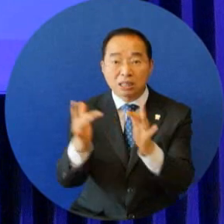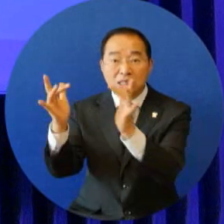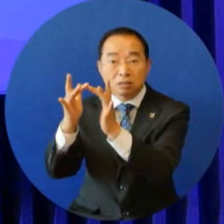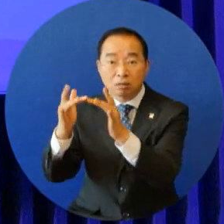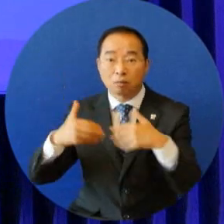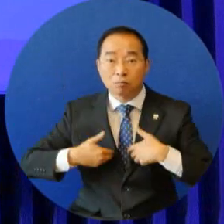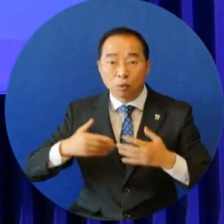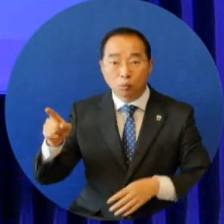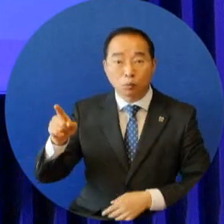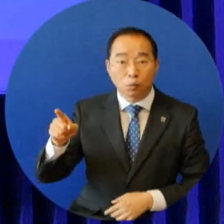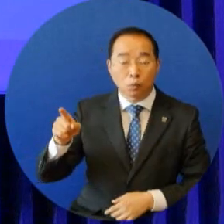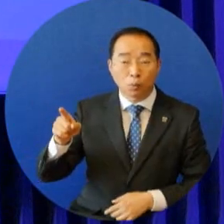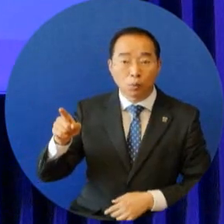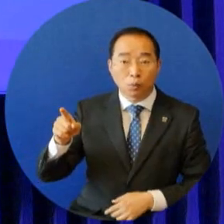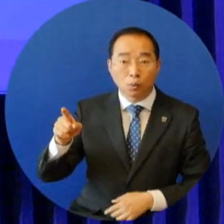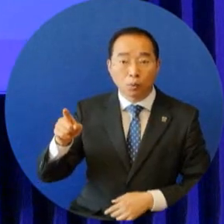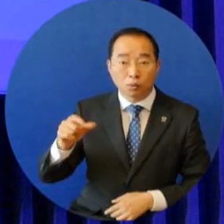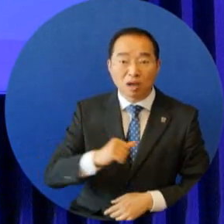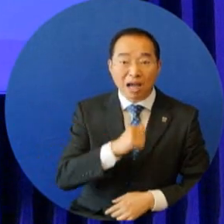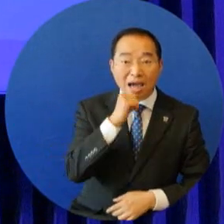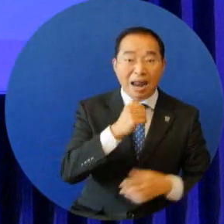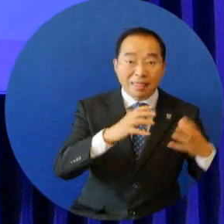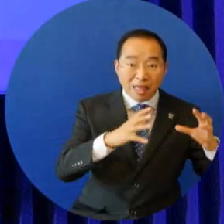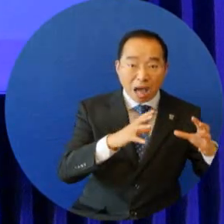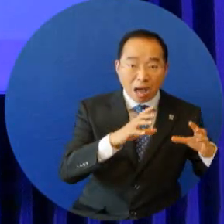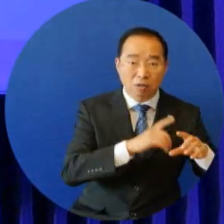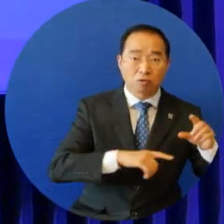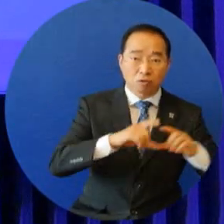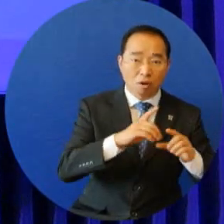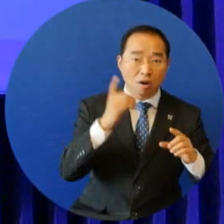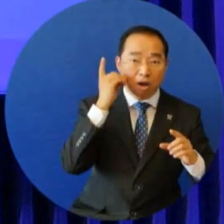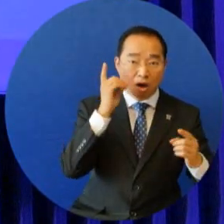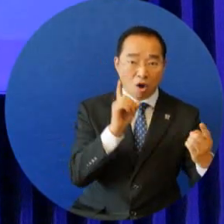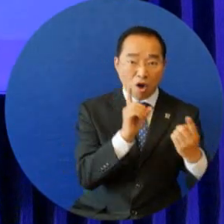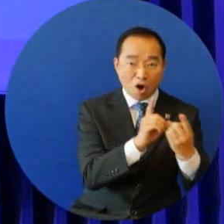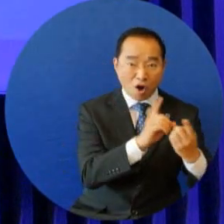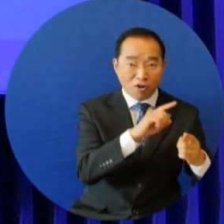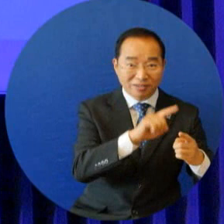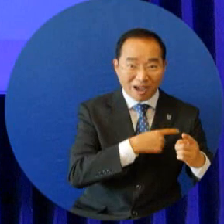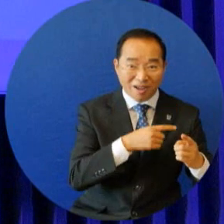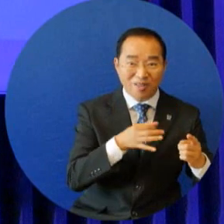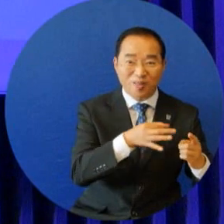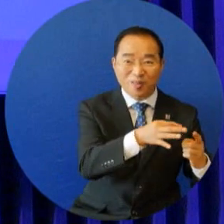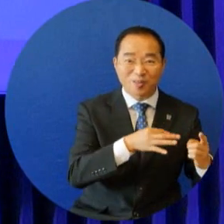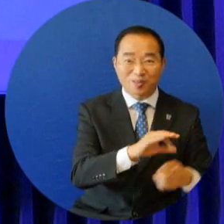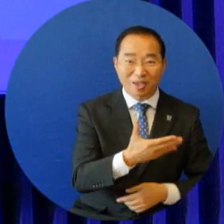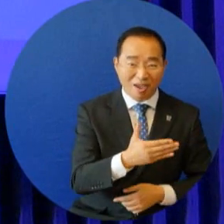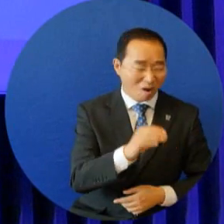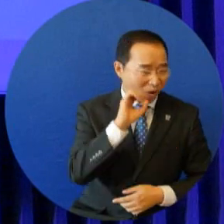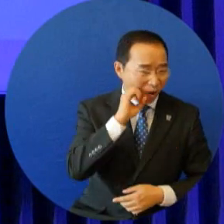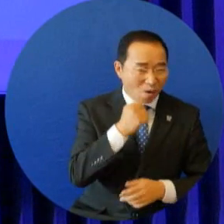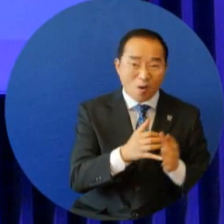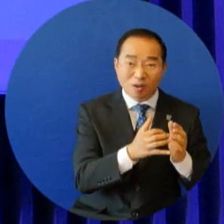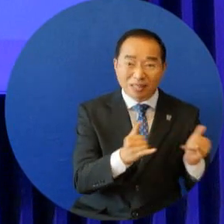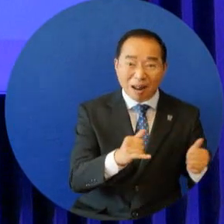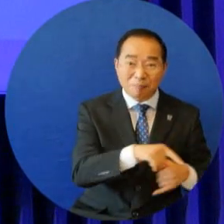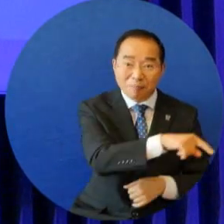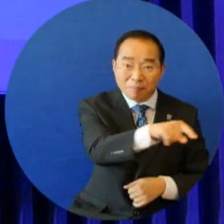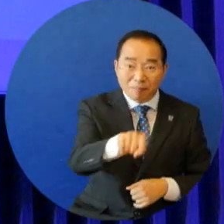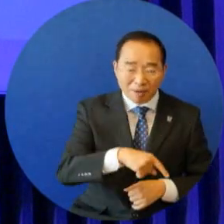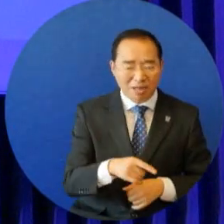이 전자화폐가 급속도로 팽창하게 될 거예요. 즉 힘들고 못